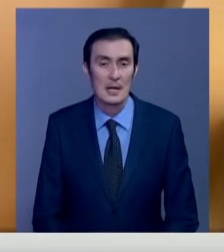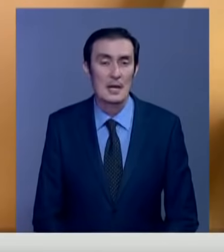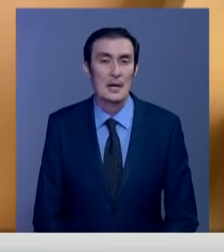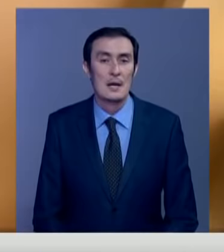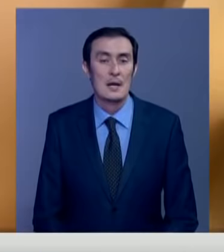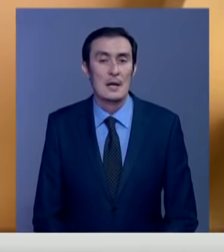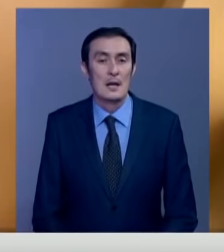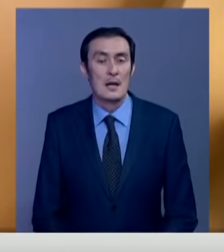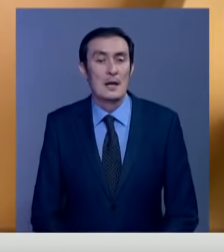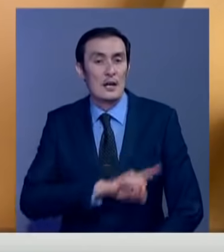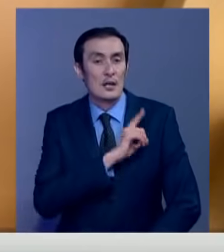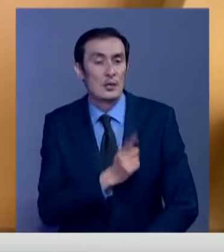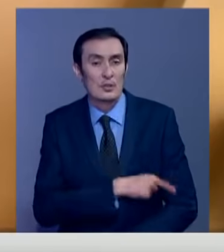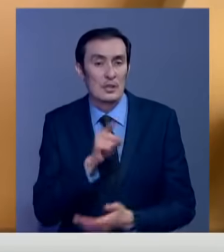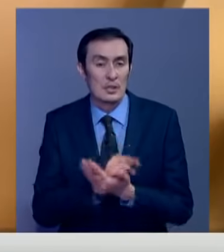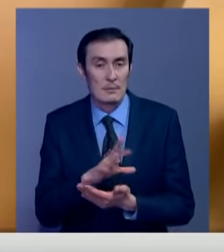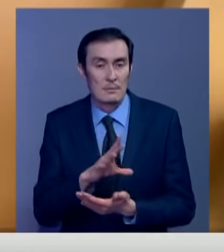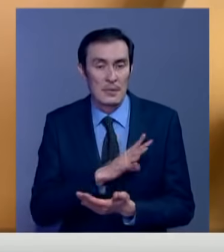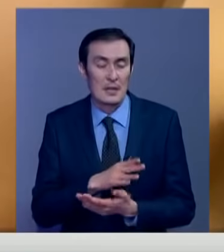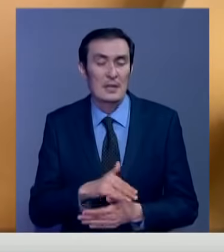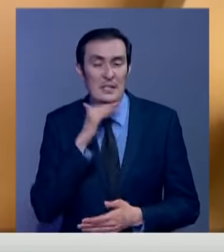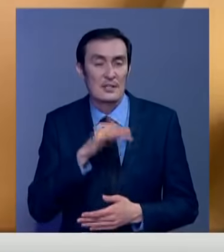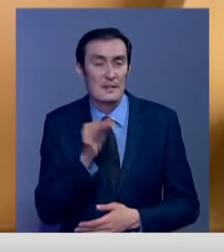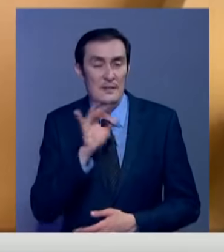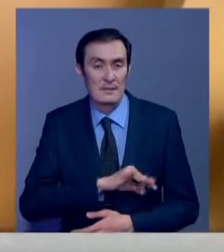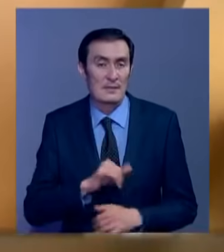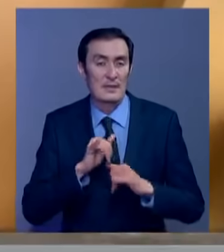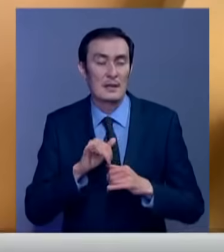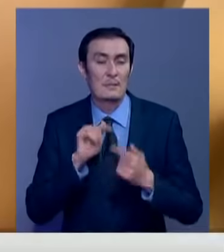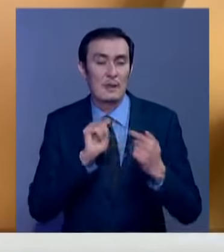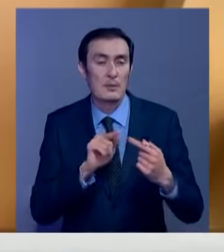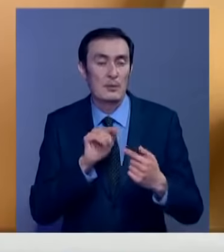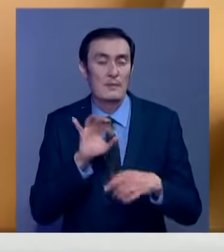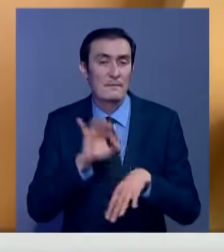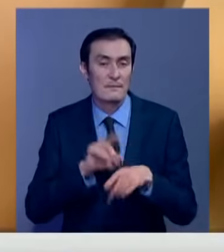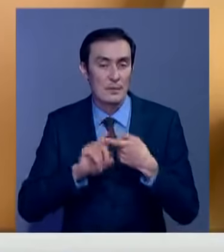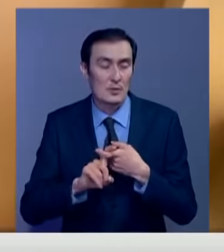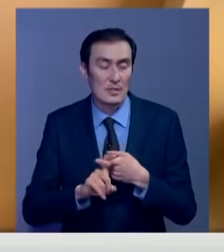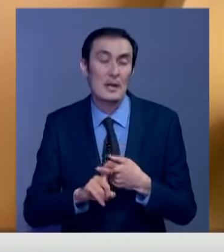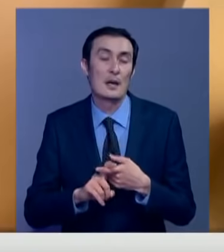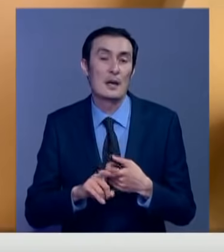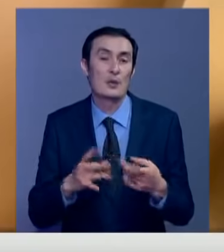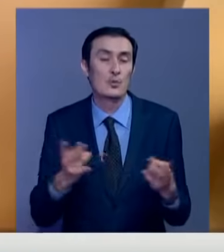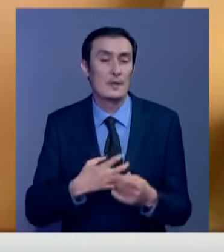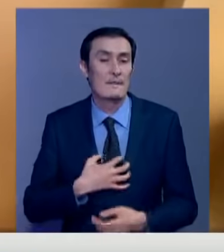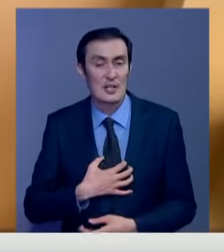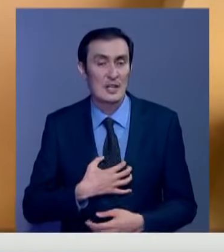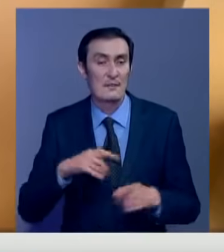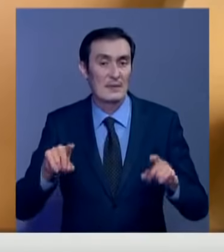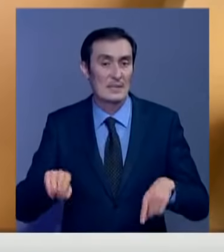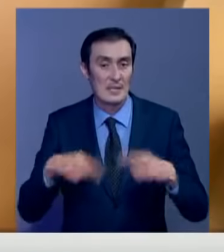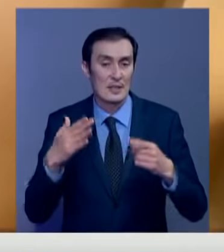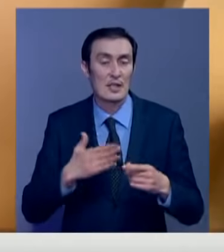Мобилизация достаточных ресурсов будет иметь важное значение для эффективной борьбы с COVID-19. Более того, будет крайне важно восстановить